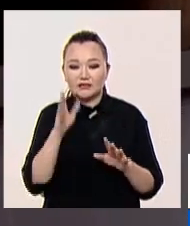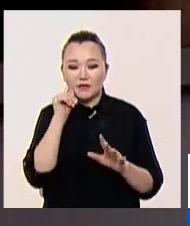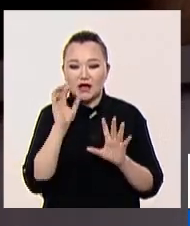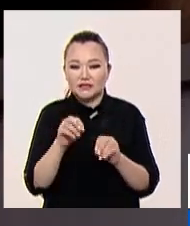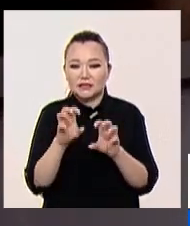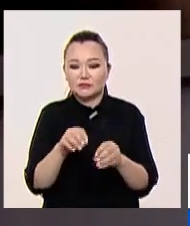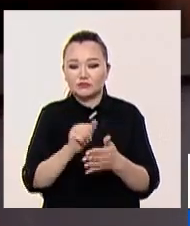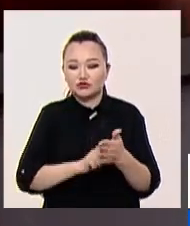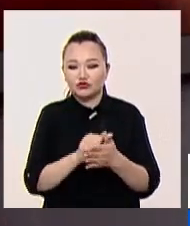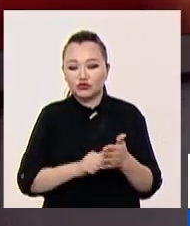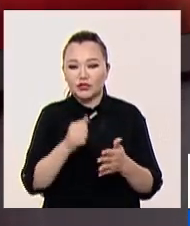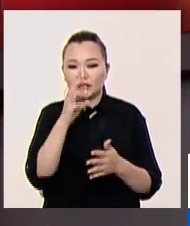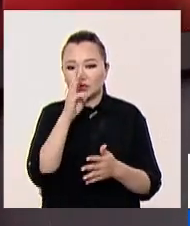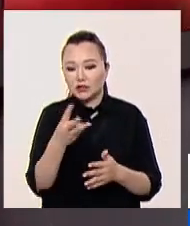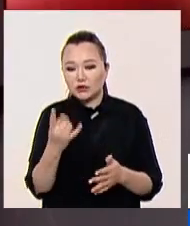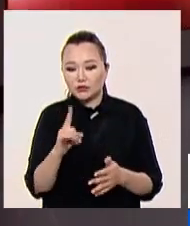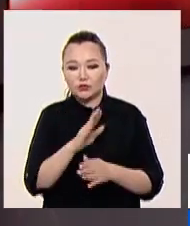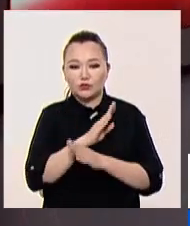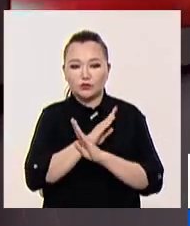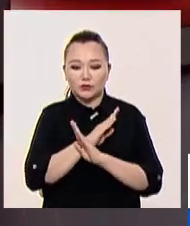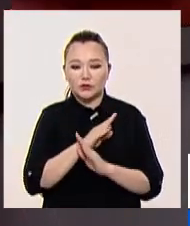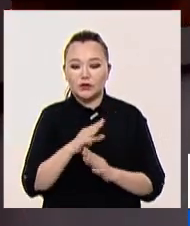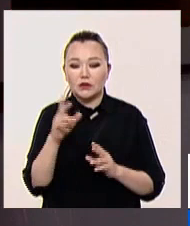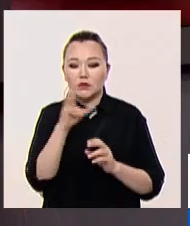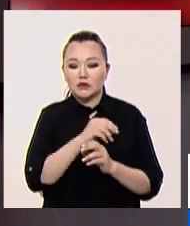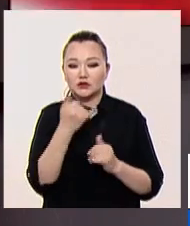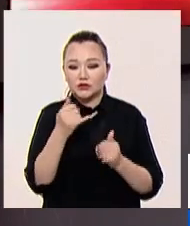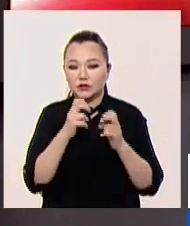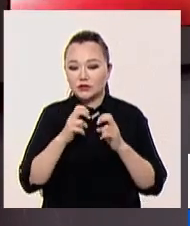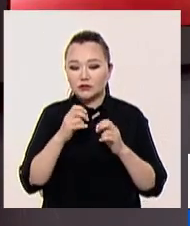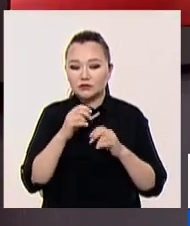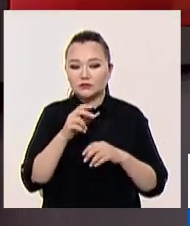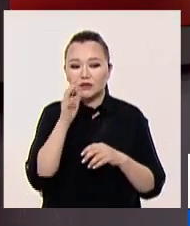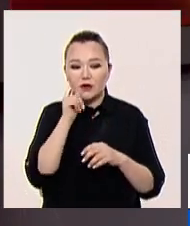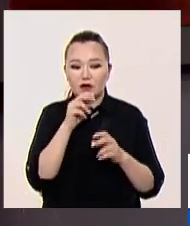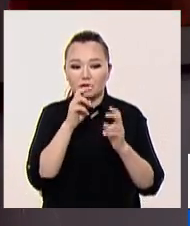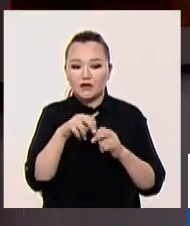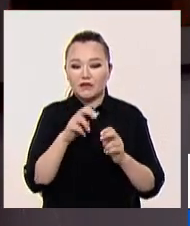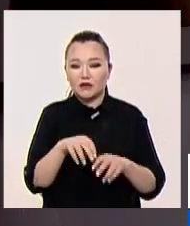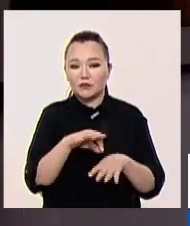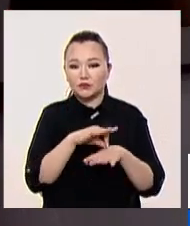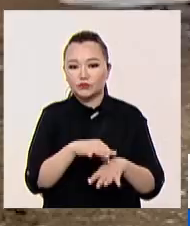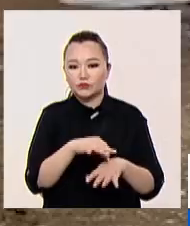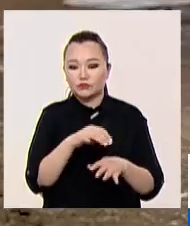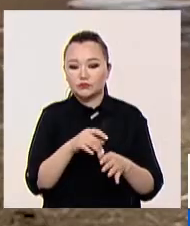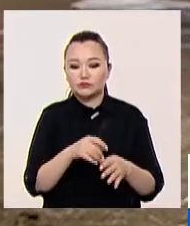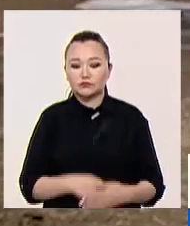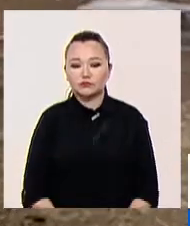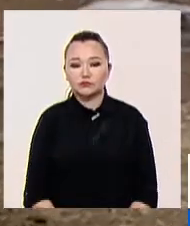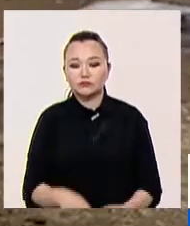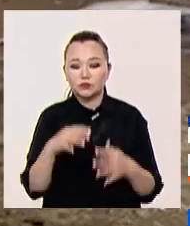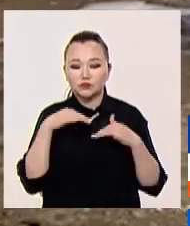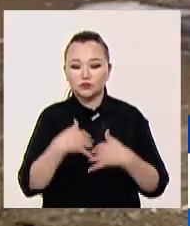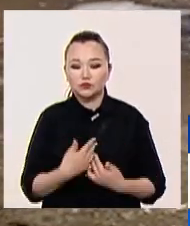талап, соның салдарынан 3 жастағы бүлдіршін қайтыс болды. Қазір мамандар қабаған итке тексеріс жүргізіп жатыр.